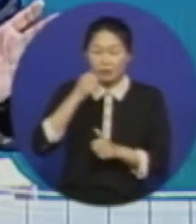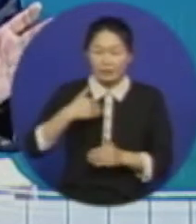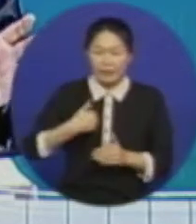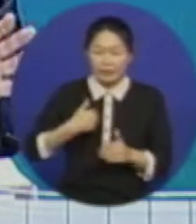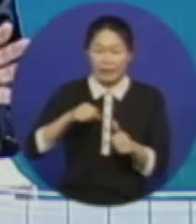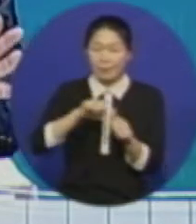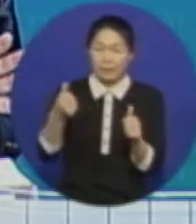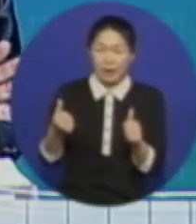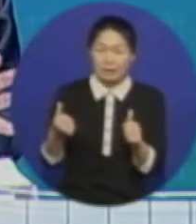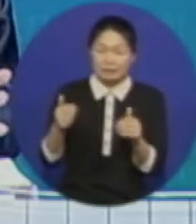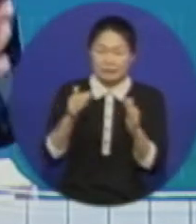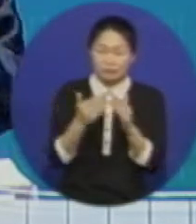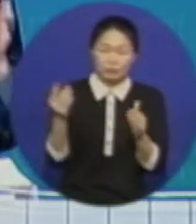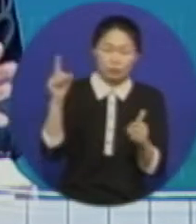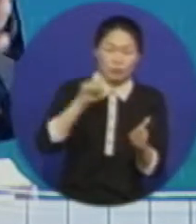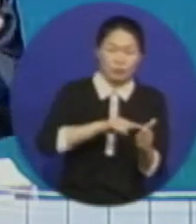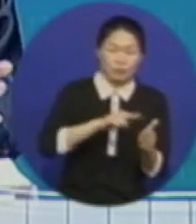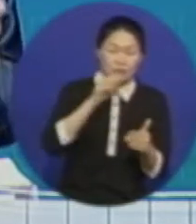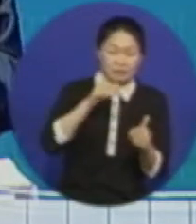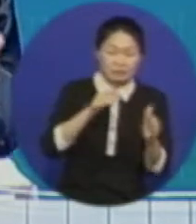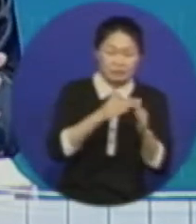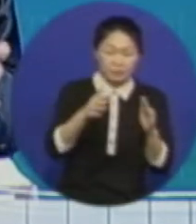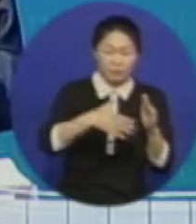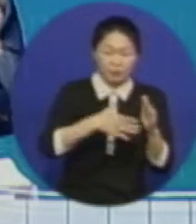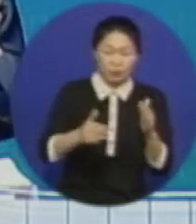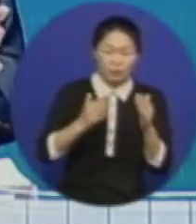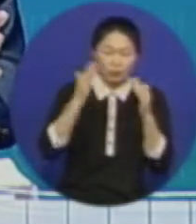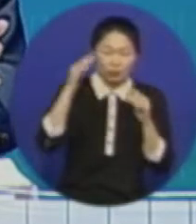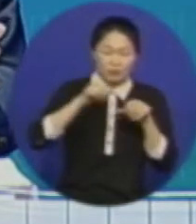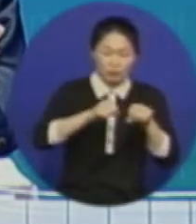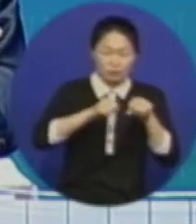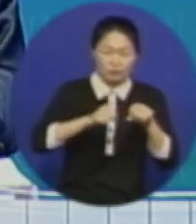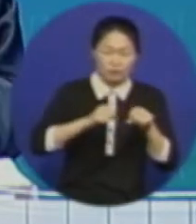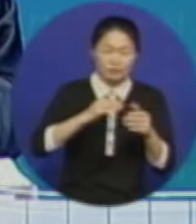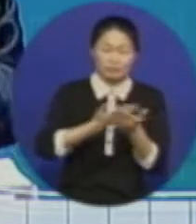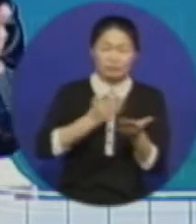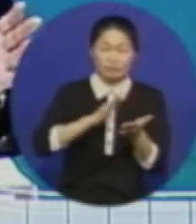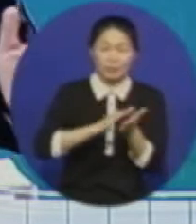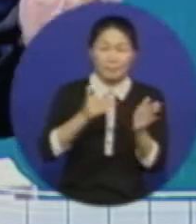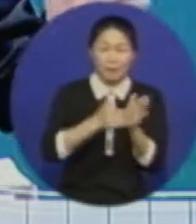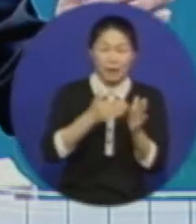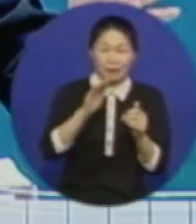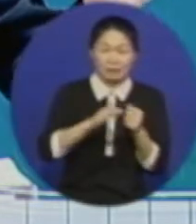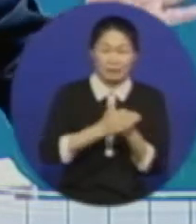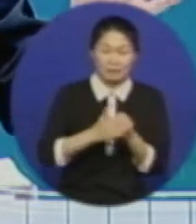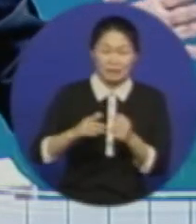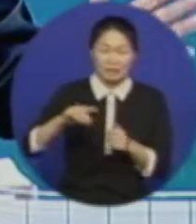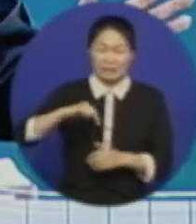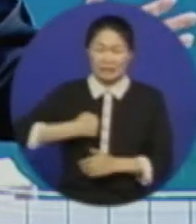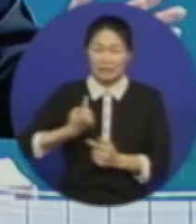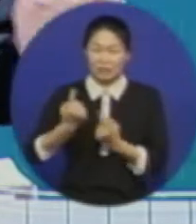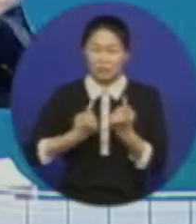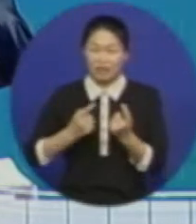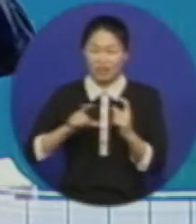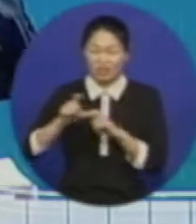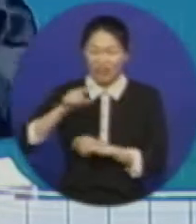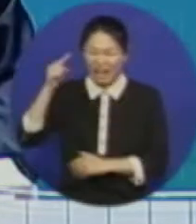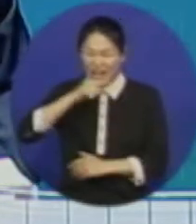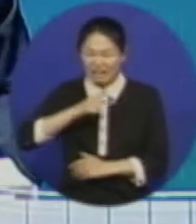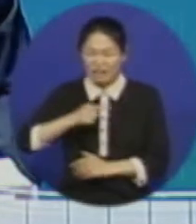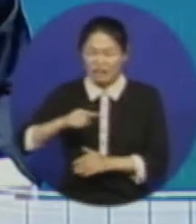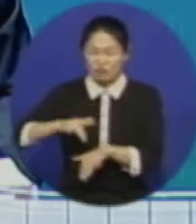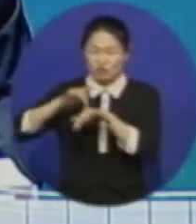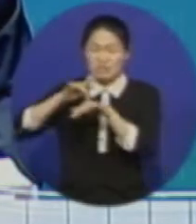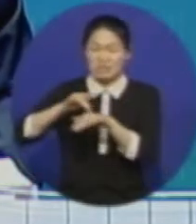하고 와 보니 그 집이 비고 청소 되고 수리되어 권을 이에 가서 저보다 더 악한 귀신 일곱을 데리고